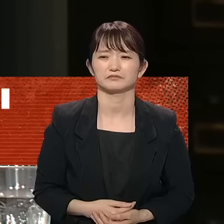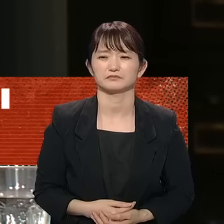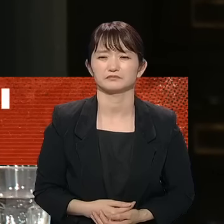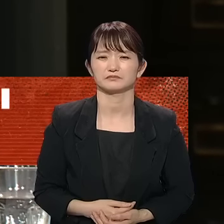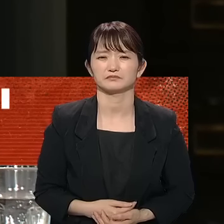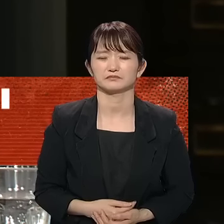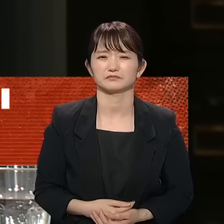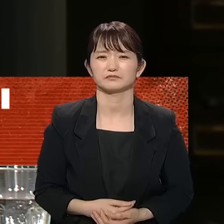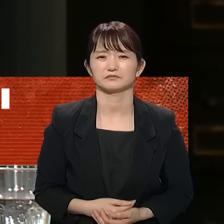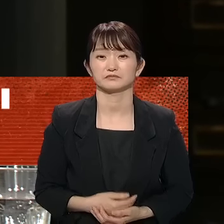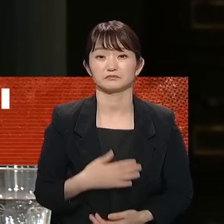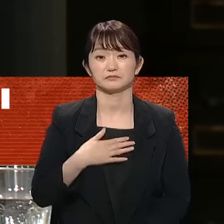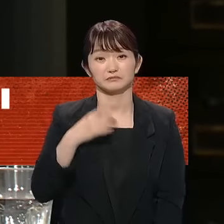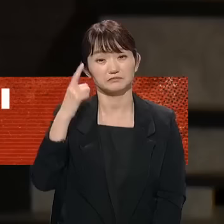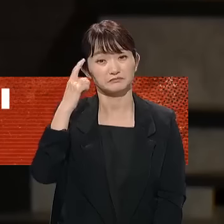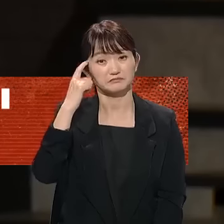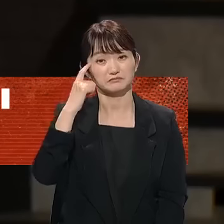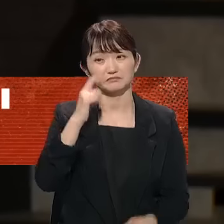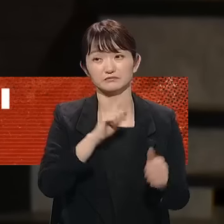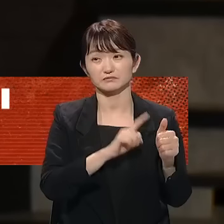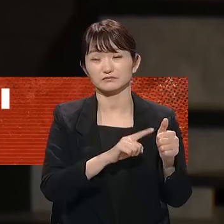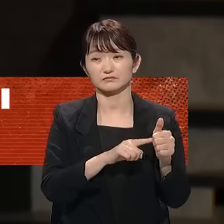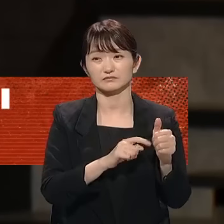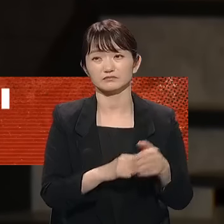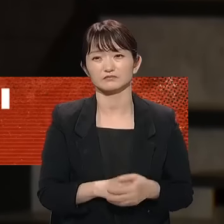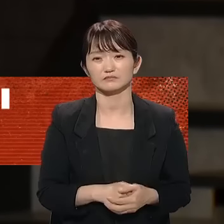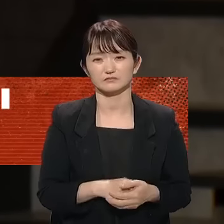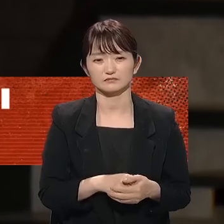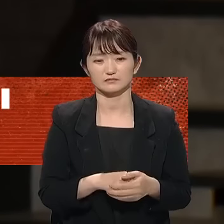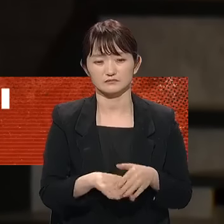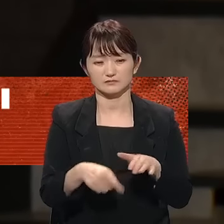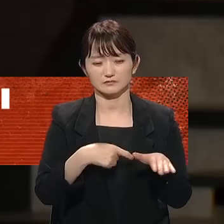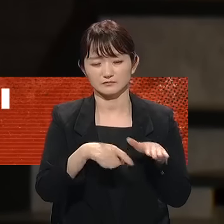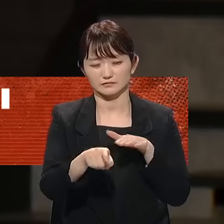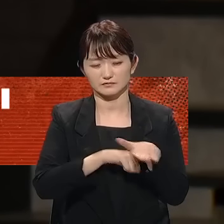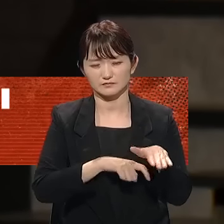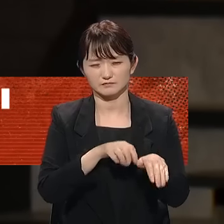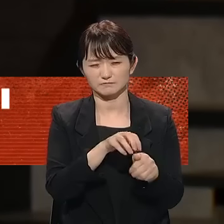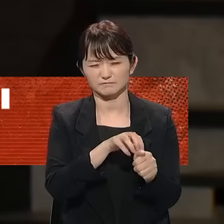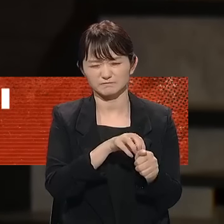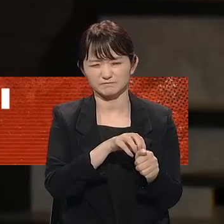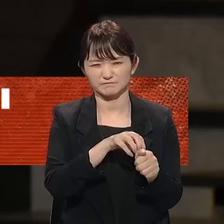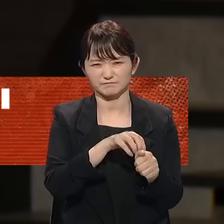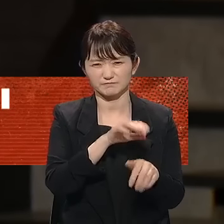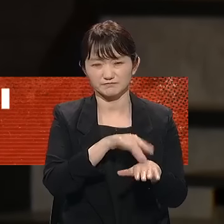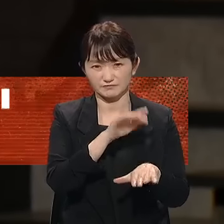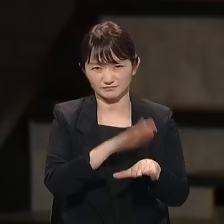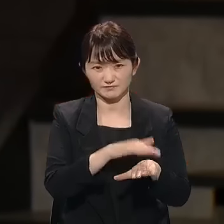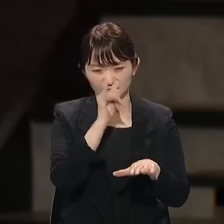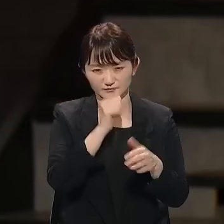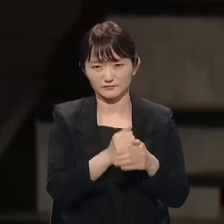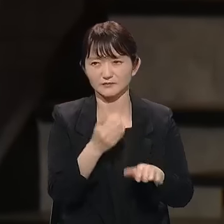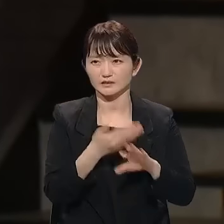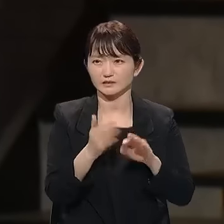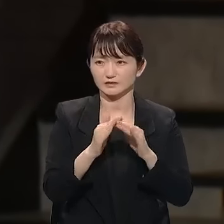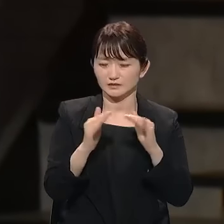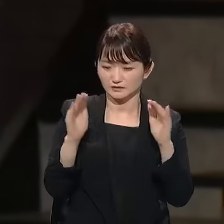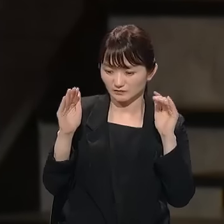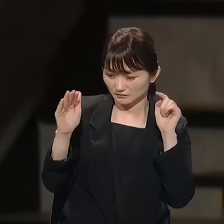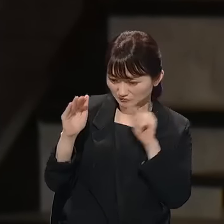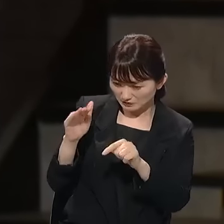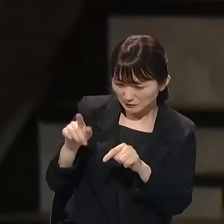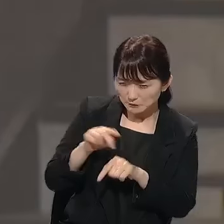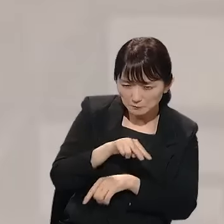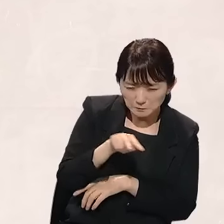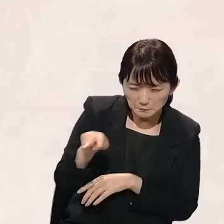정리 좀 해주시죠. 제가 볼 때는 저 사람은 도벽이 원래 있고 범죄 도벽. 좀 친화적이 남의 집 들어가면 막 뒤지는 거 있지 않습니까? 그러니까